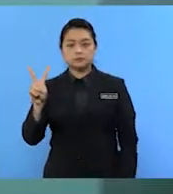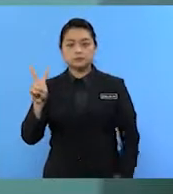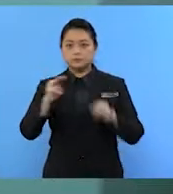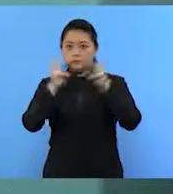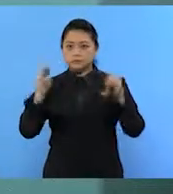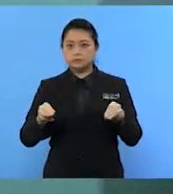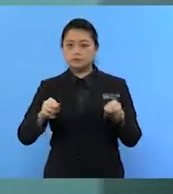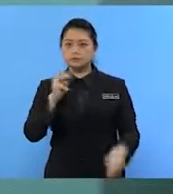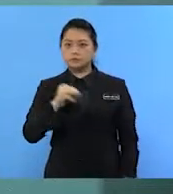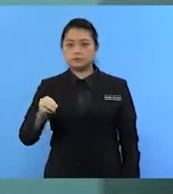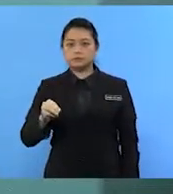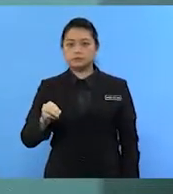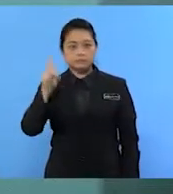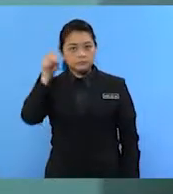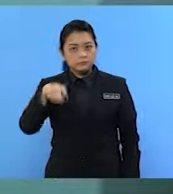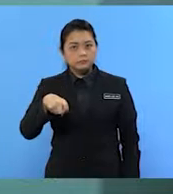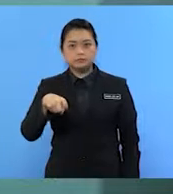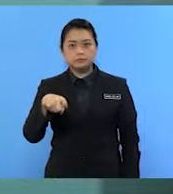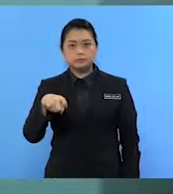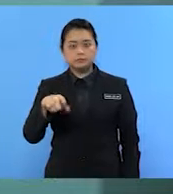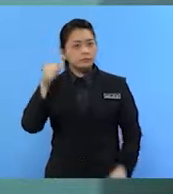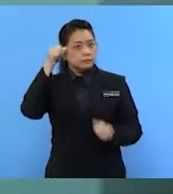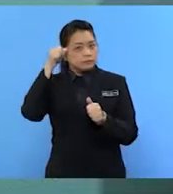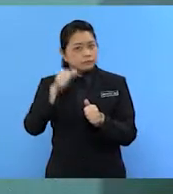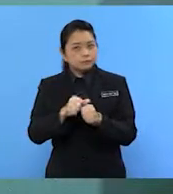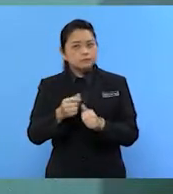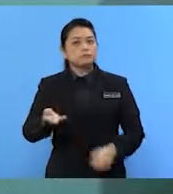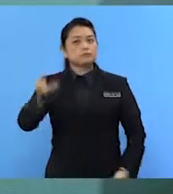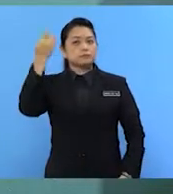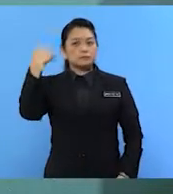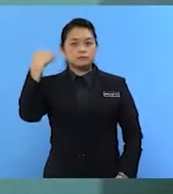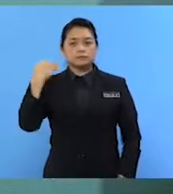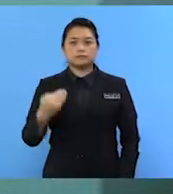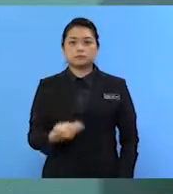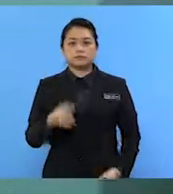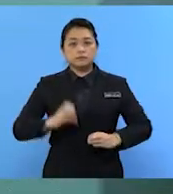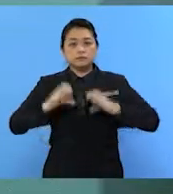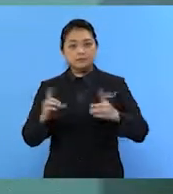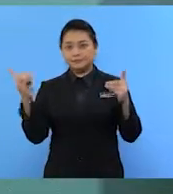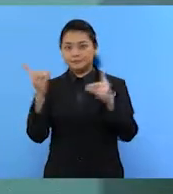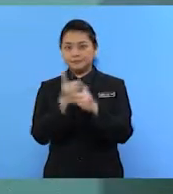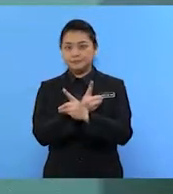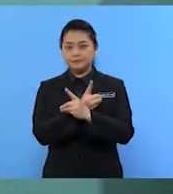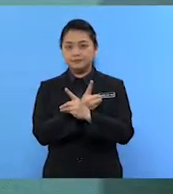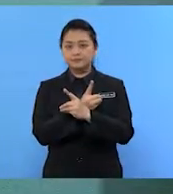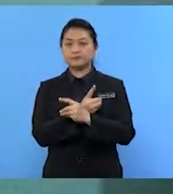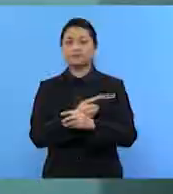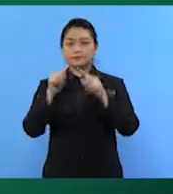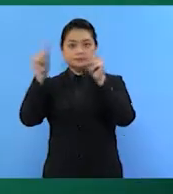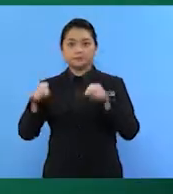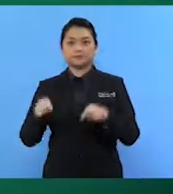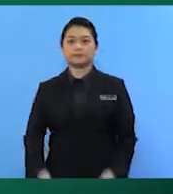matriks, murid-murid dikehendaki mengingat kembali kaedah pendaraban